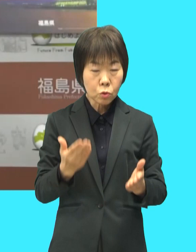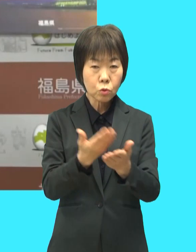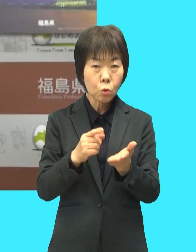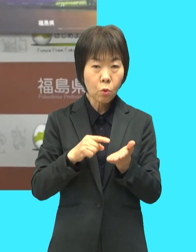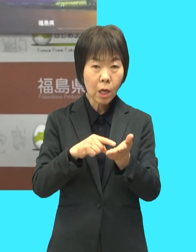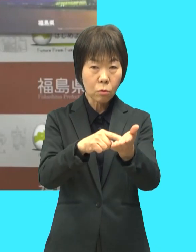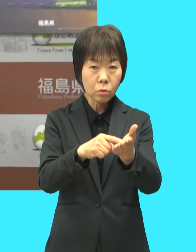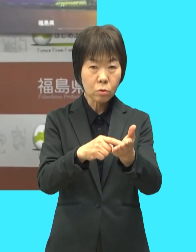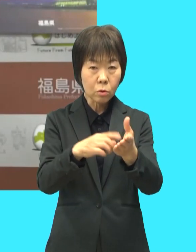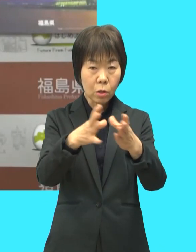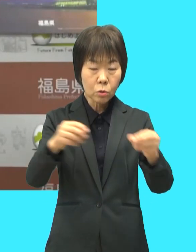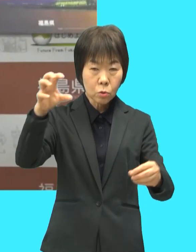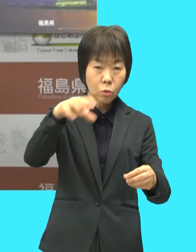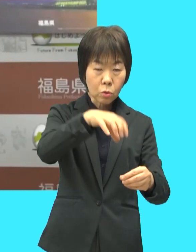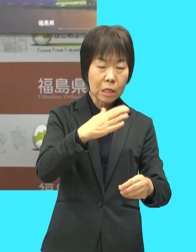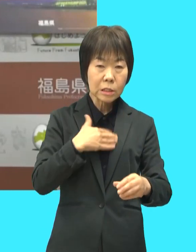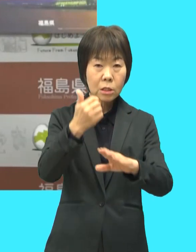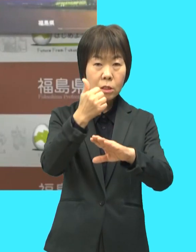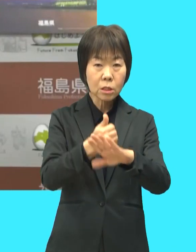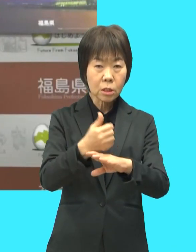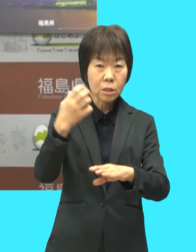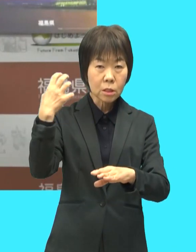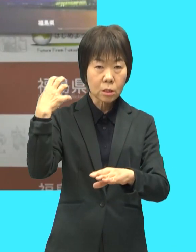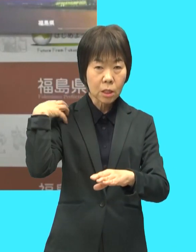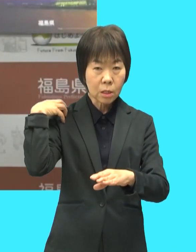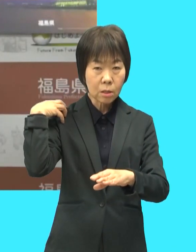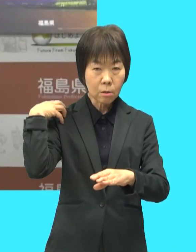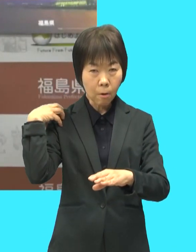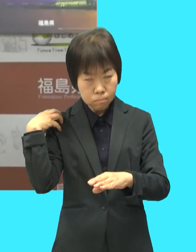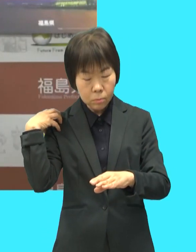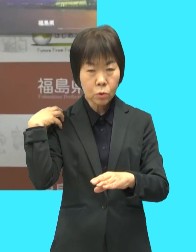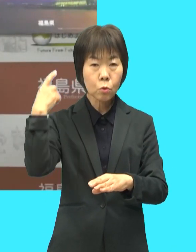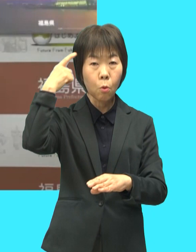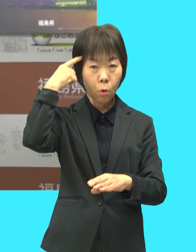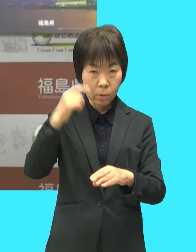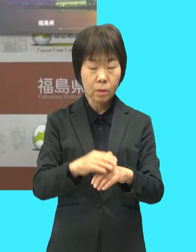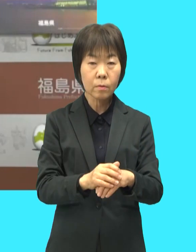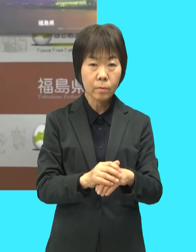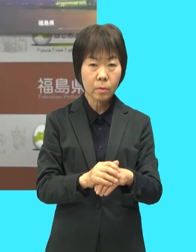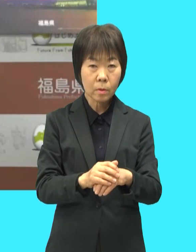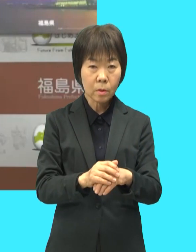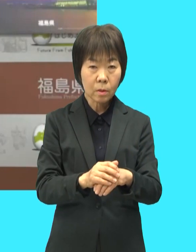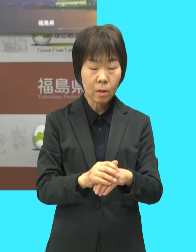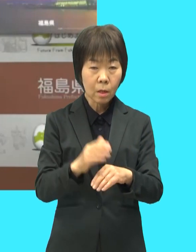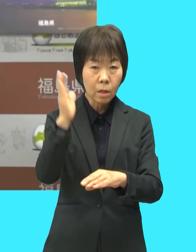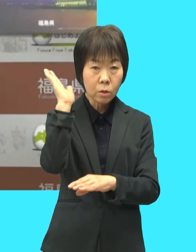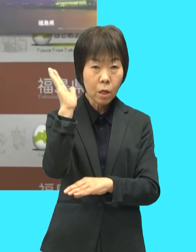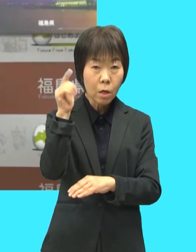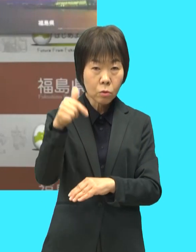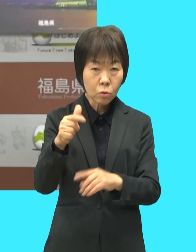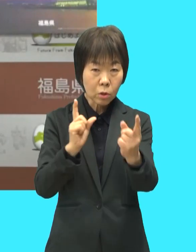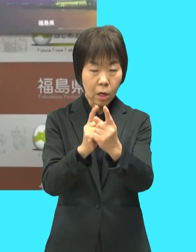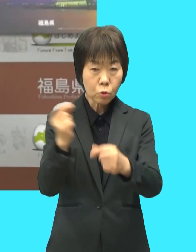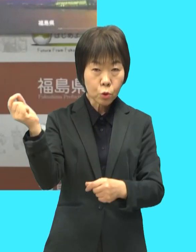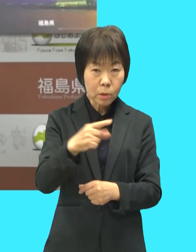道府県知事 にこう責任がこう集中してしまっているんじゃないかと思うんですけれども、その政府の対応のスピードについてはどのようにお